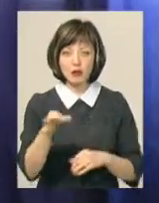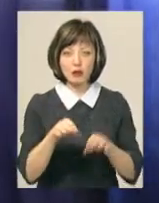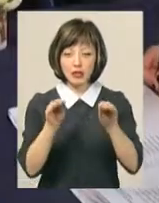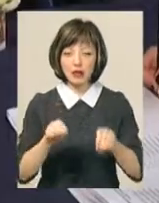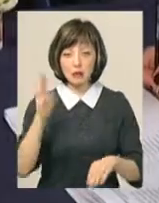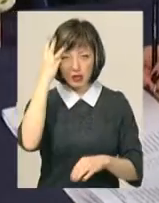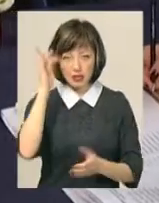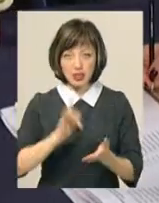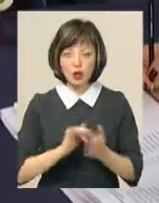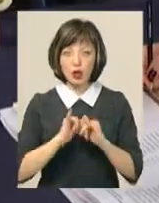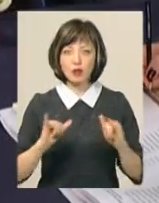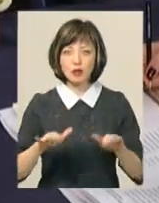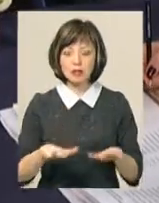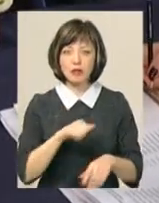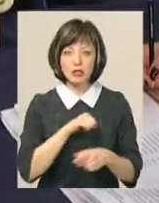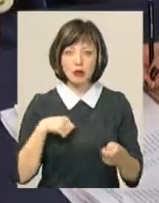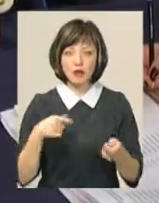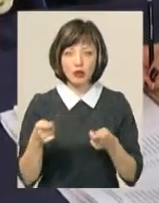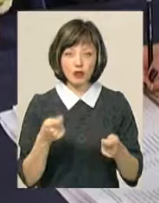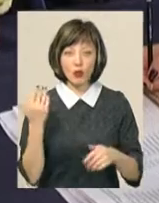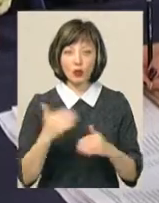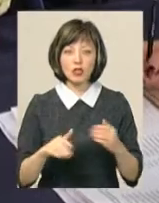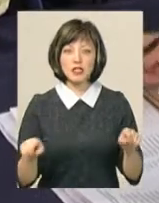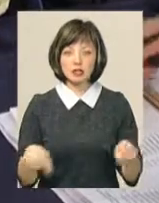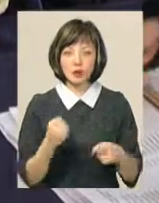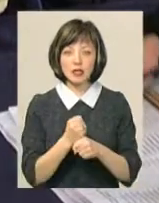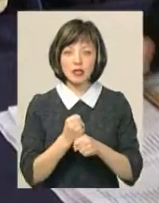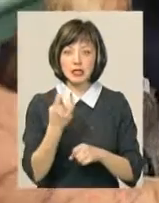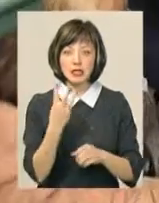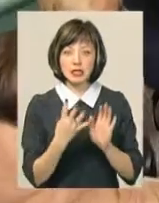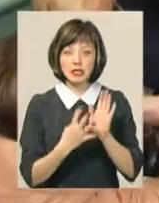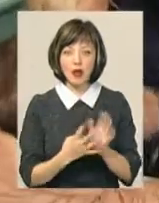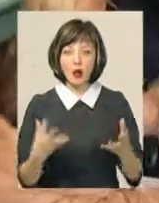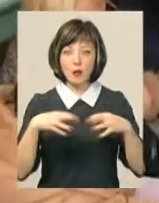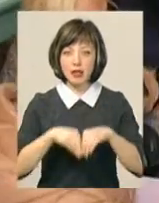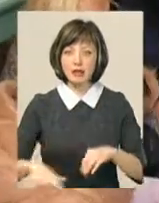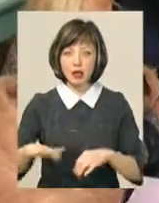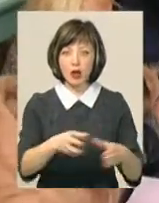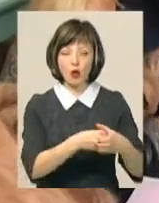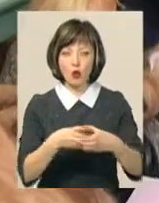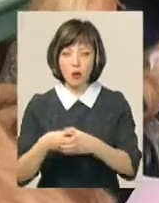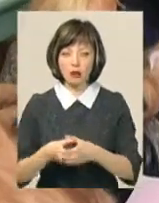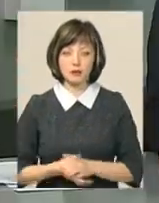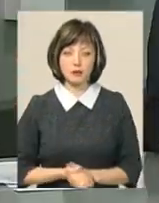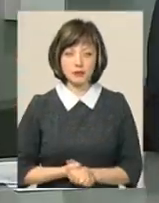центру розвитку місцевого самоврядування, вже створені і діють 39 об'єднаних територіальних громад.